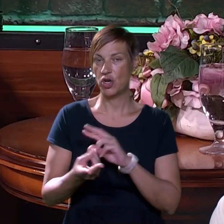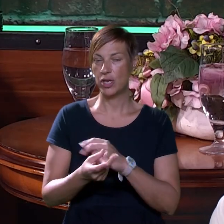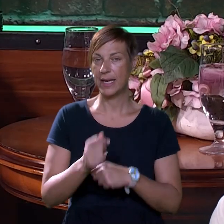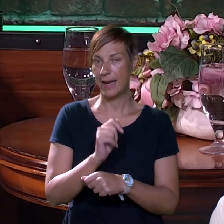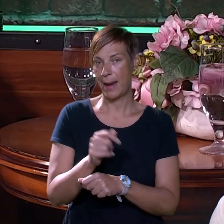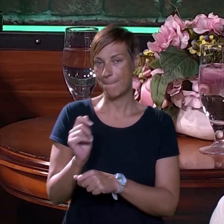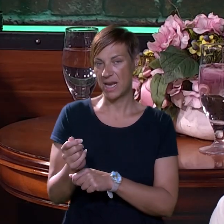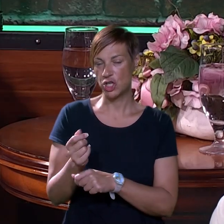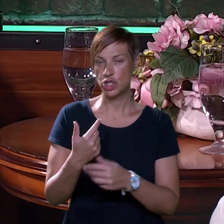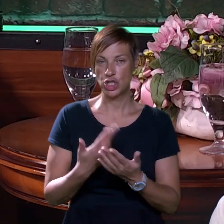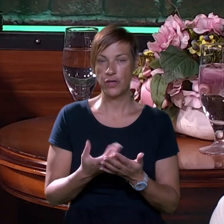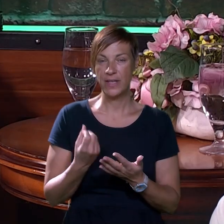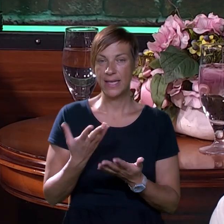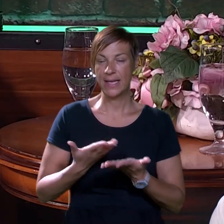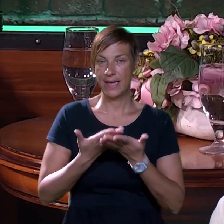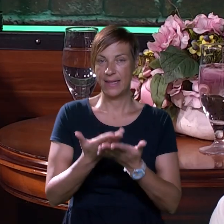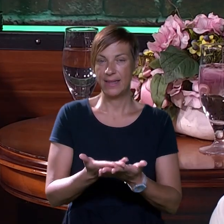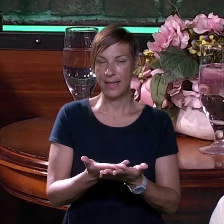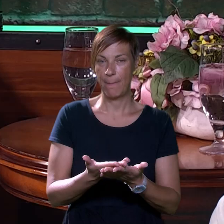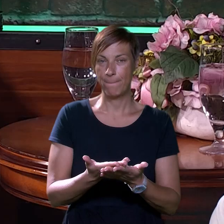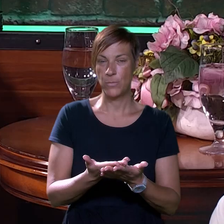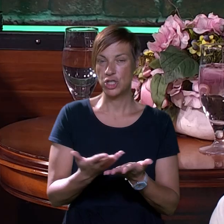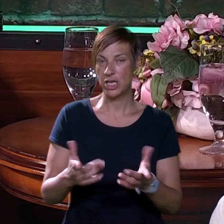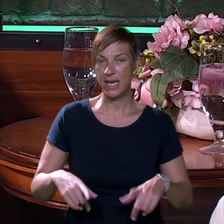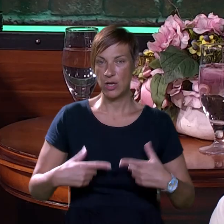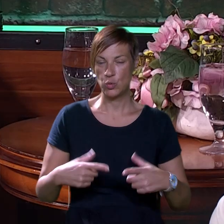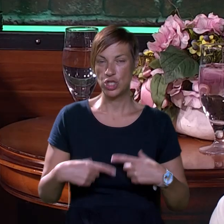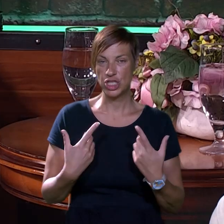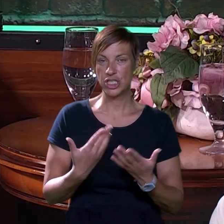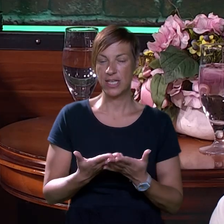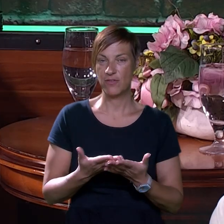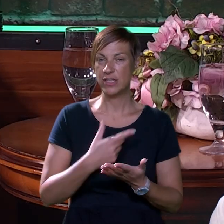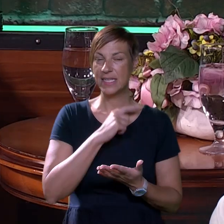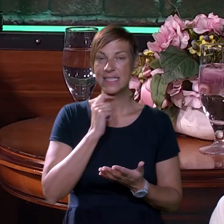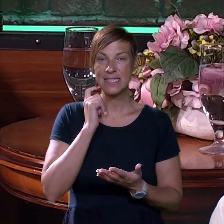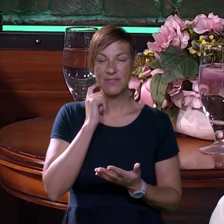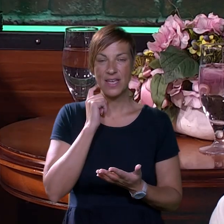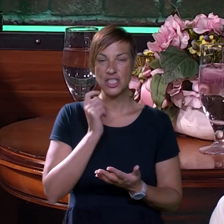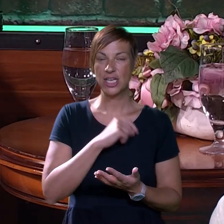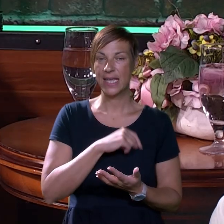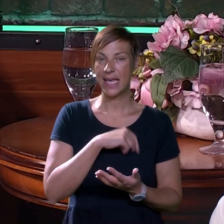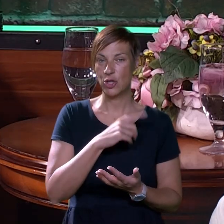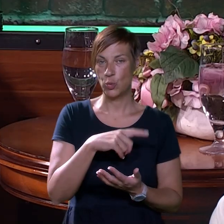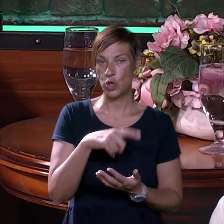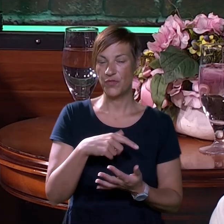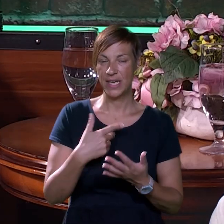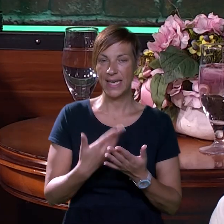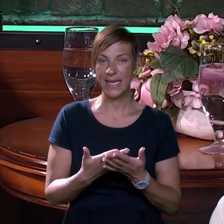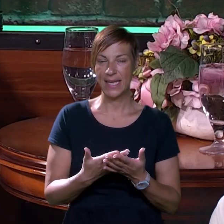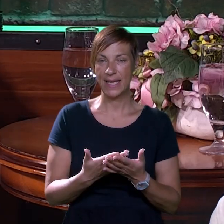na blagoslov, kada ti pošalje u tvoj život i svećenike, i duhovnike,